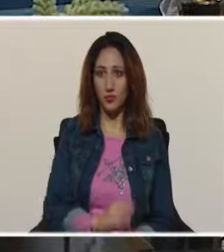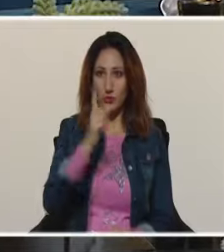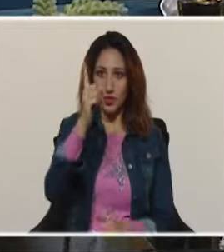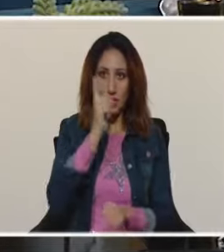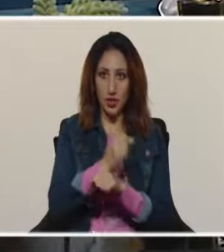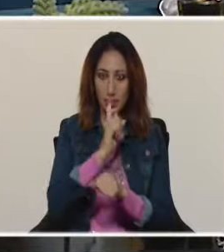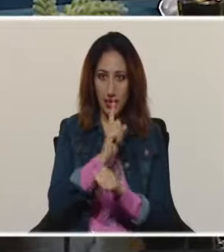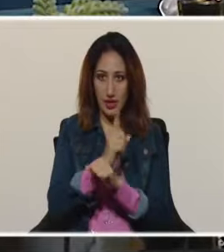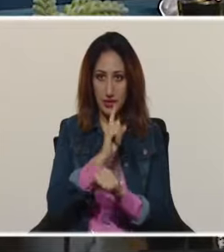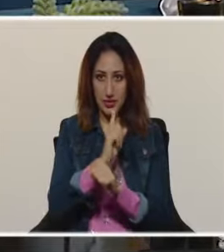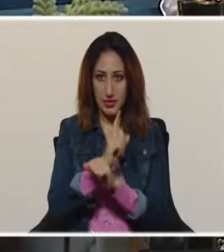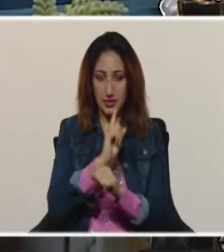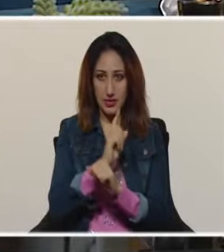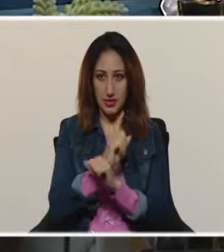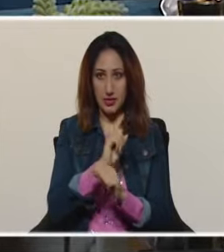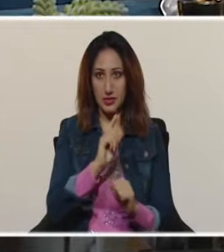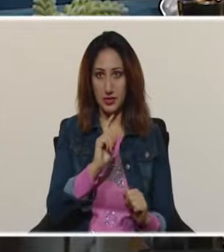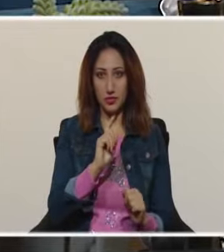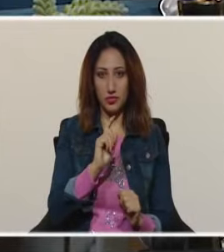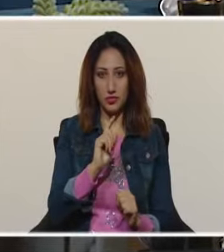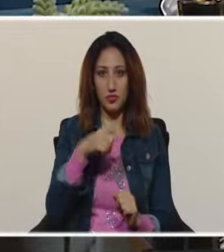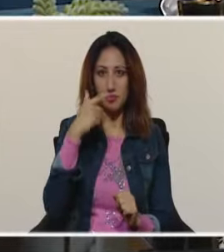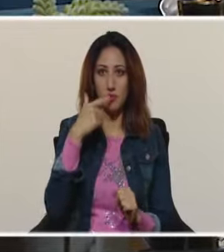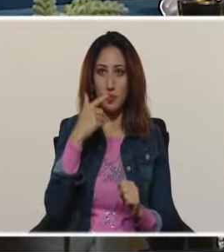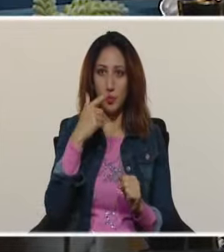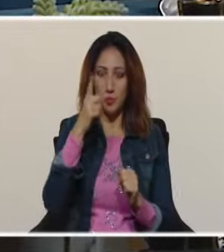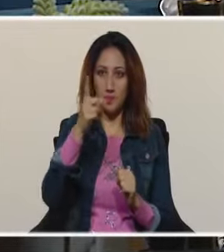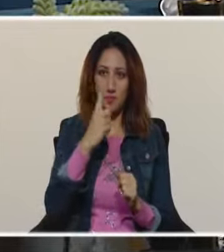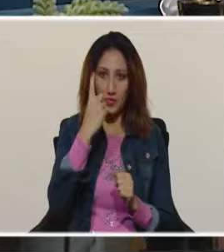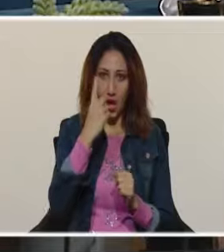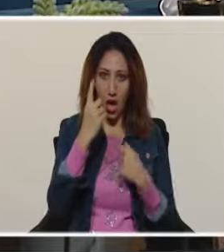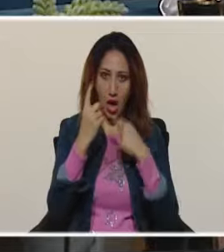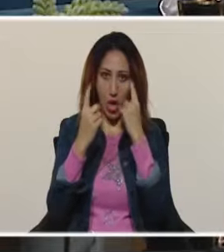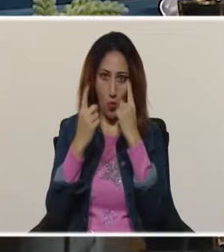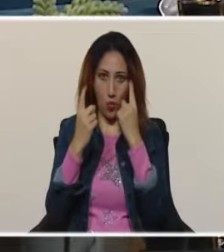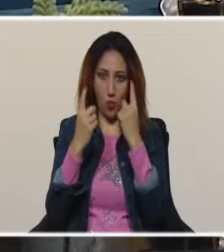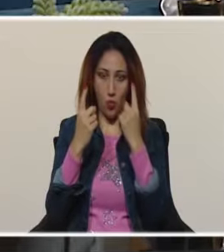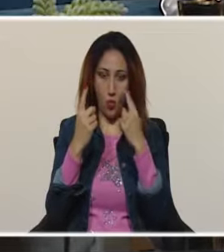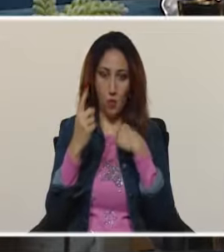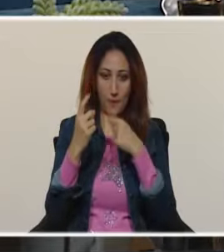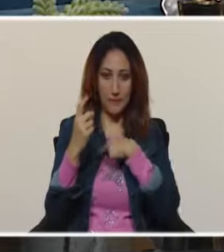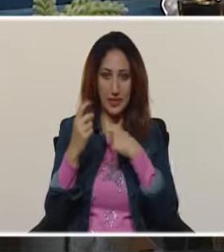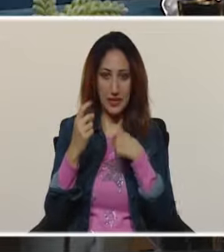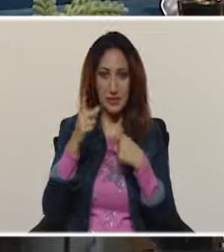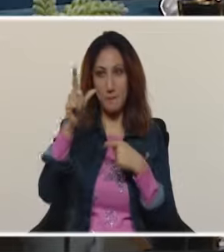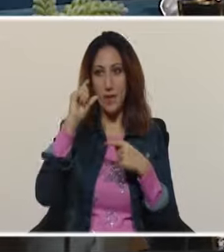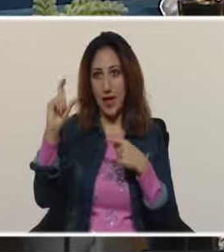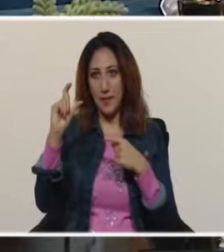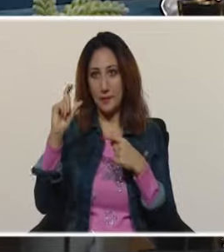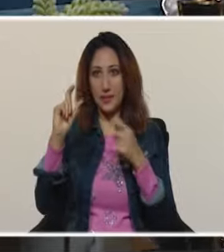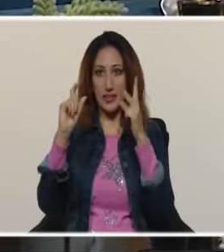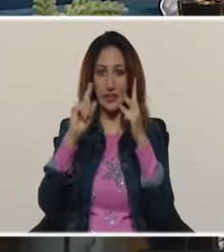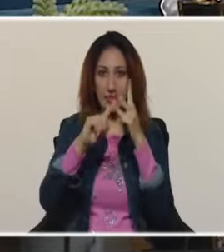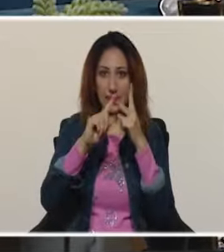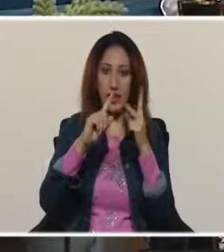لو تعبت مثلا وغابت حصتين ورا بعض، بروح اول حصه على اساس اني انا عادي ندى واختي نجلاء غايبه، تاني حصه بروح على